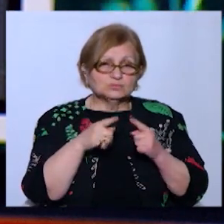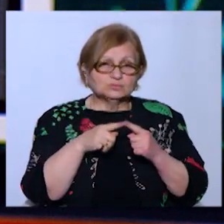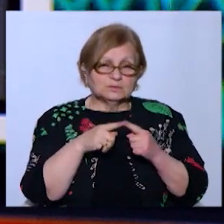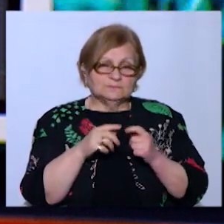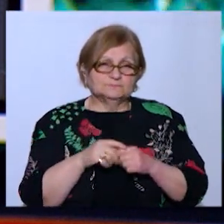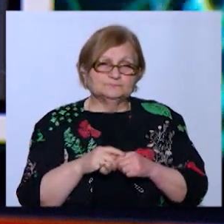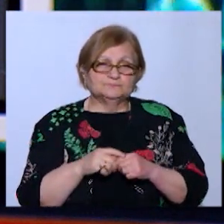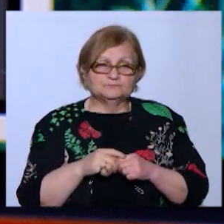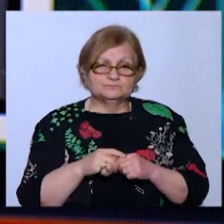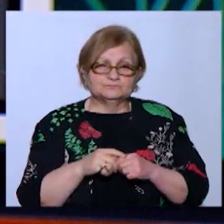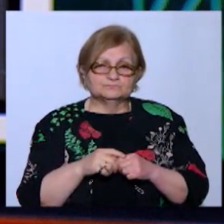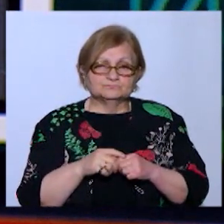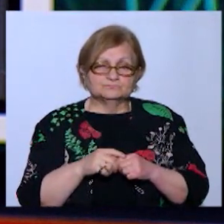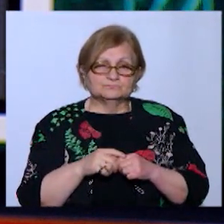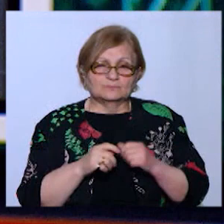მართკუთხა სამკუთხედი